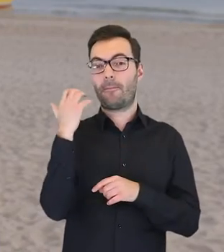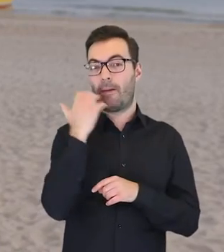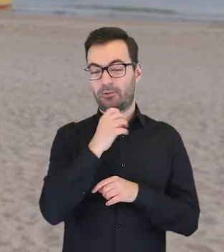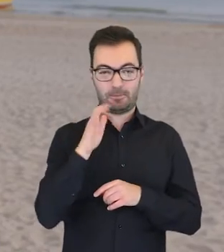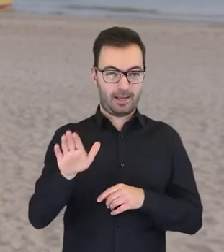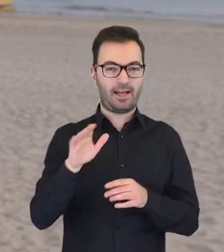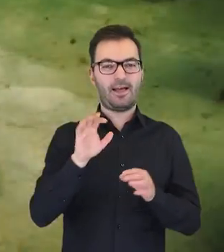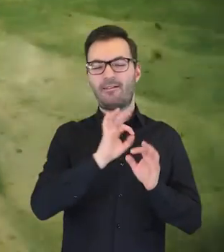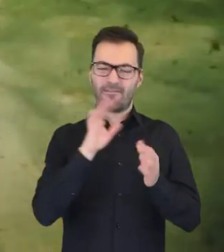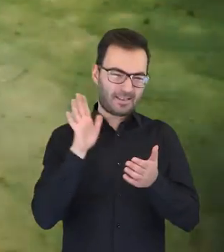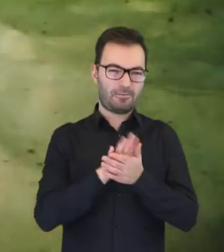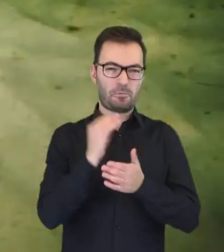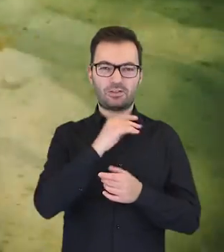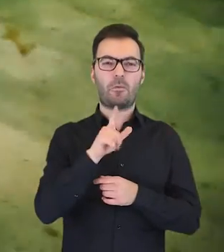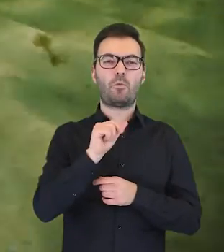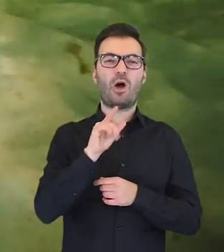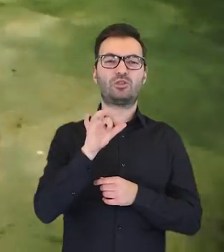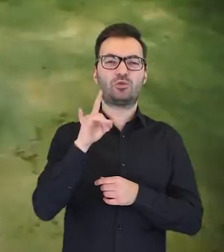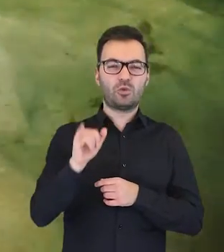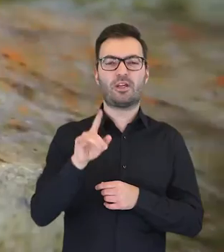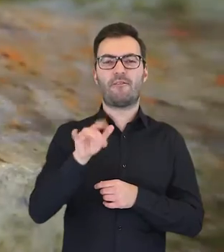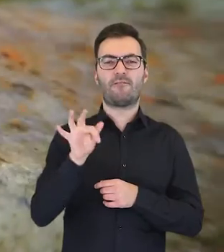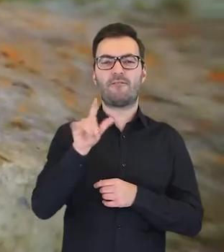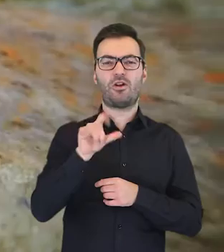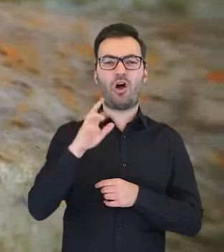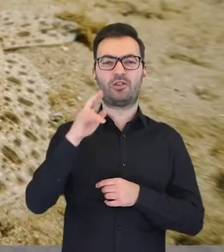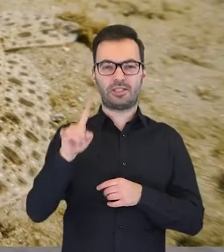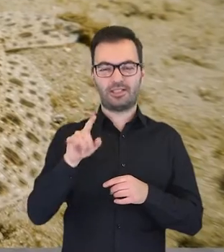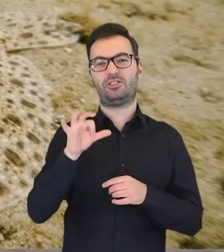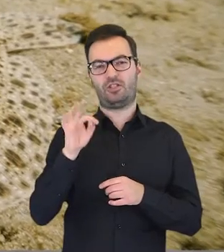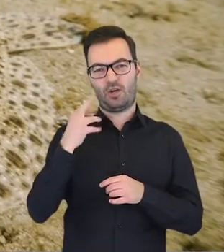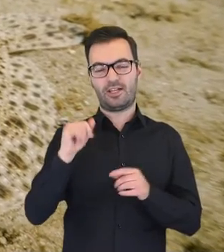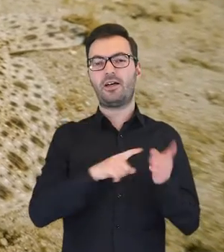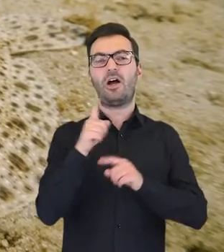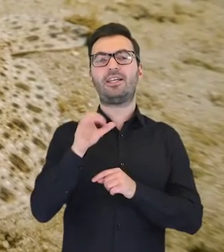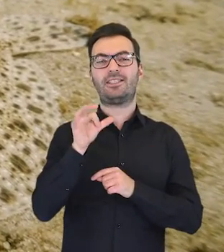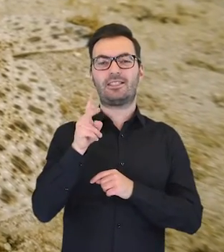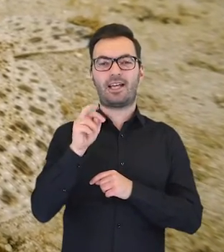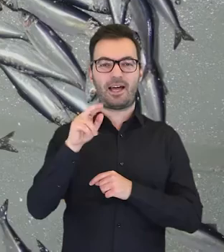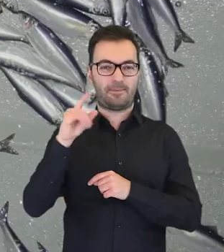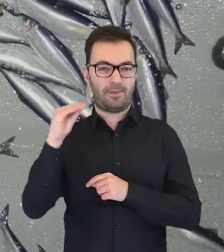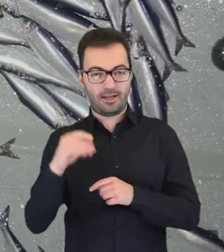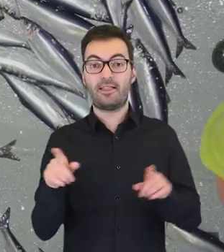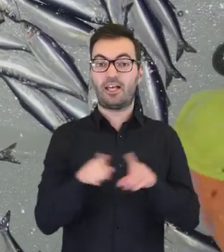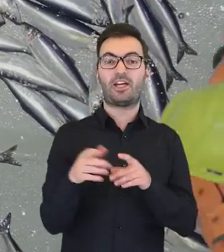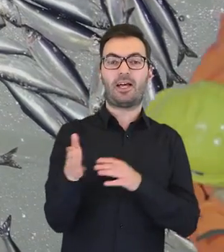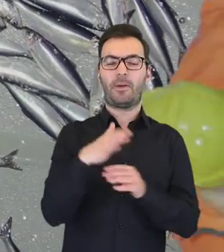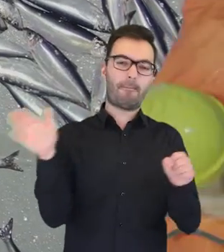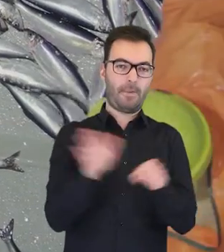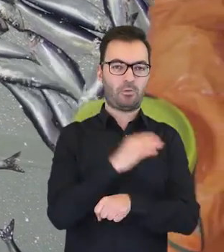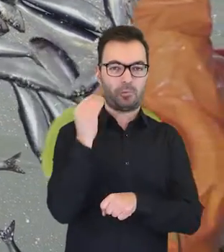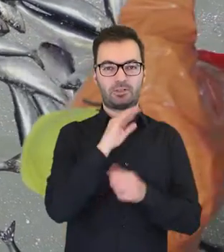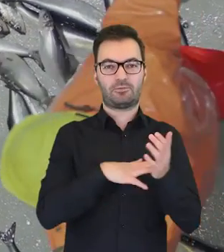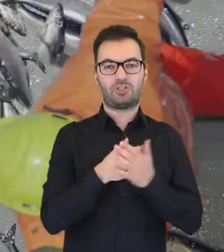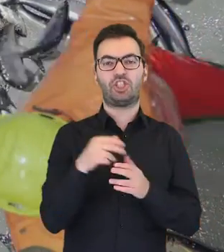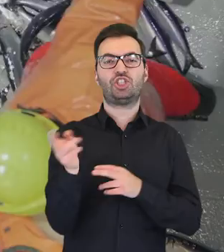ryby typowo morskie, czyli płastugi przy brzegu, flądry, czyli stornie, i turboty, czyli skarpie, które na pewno znacie, oraz ryby